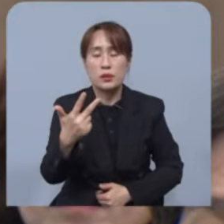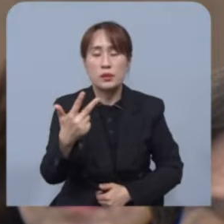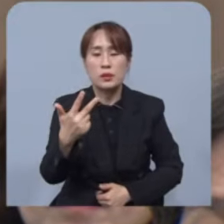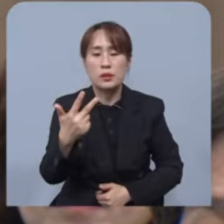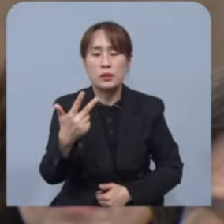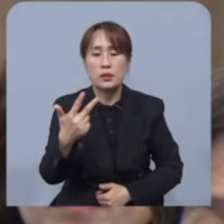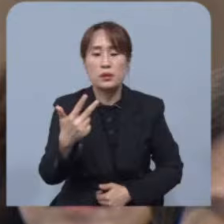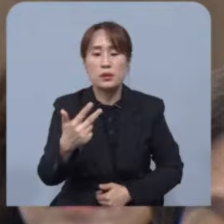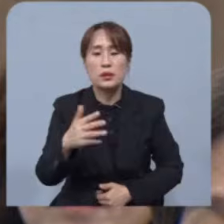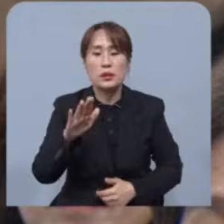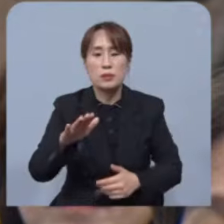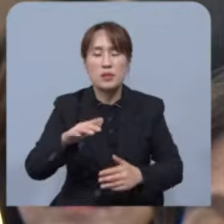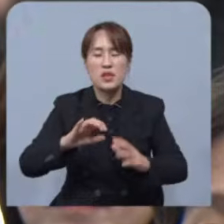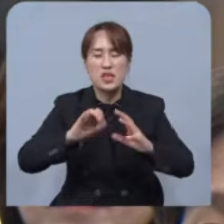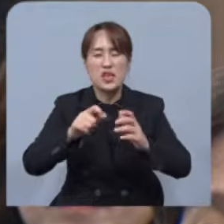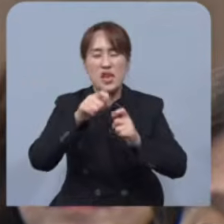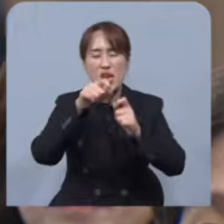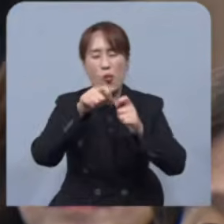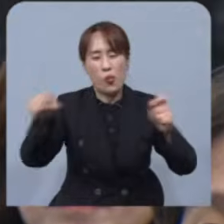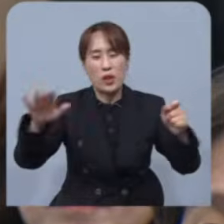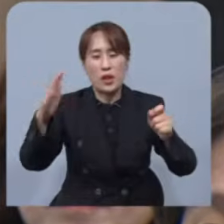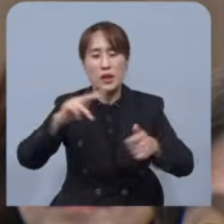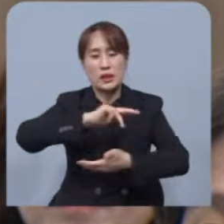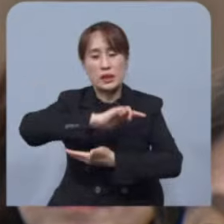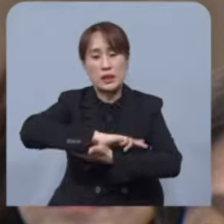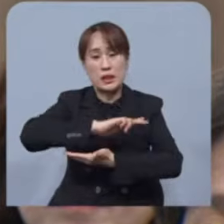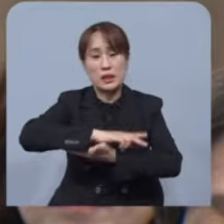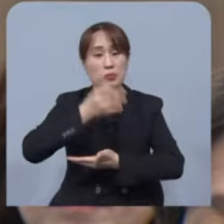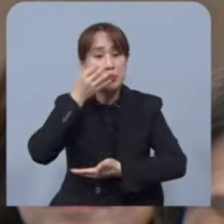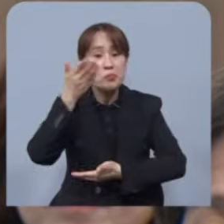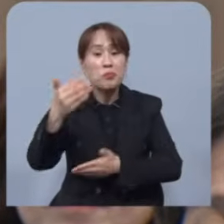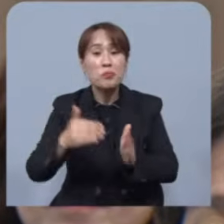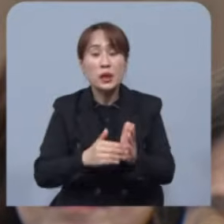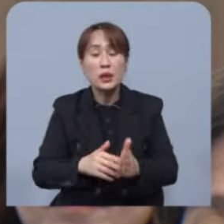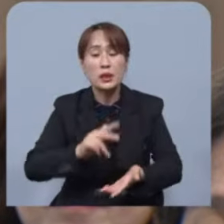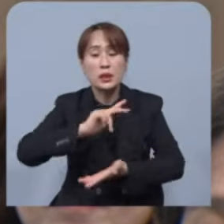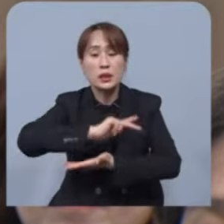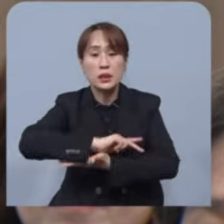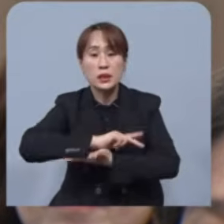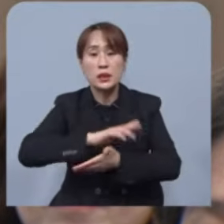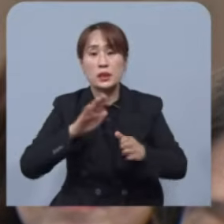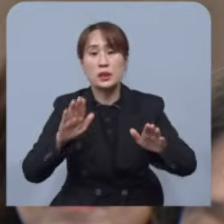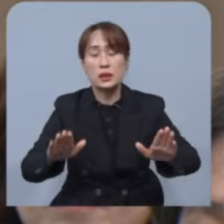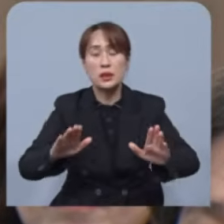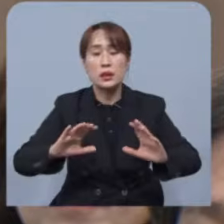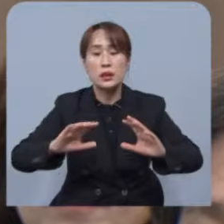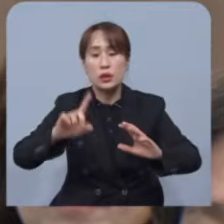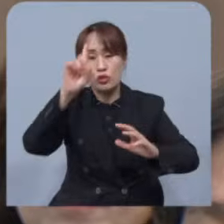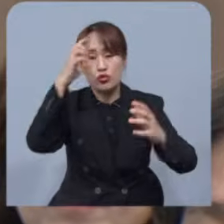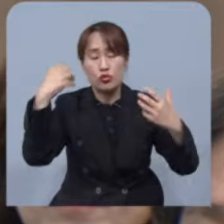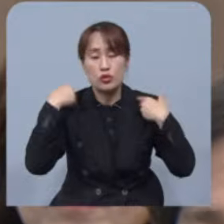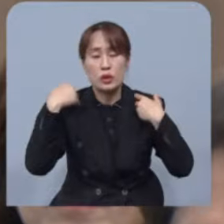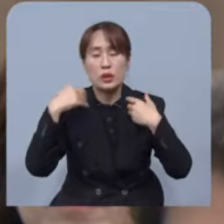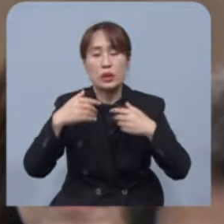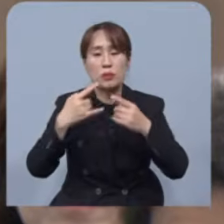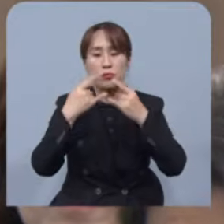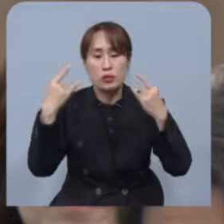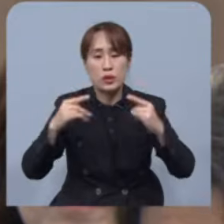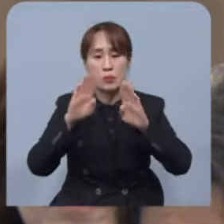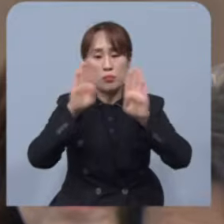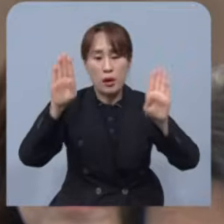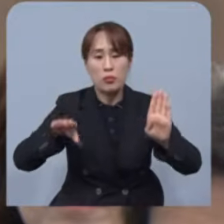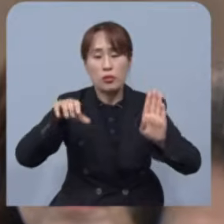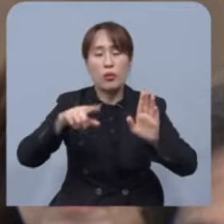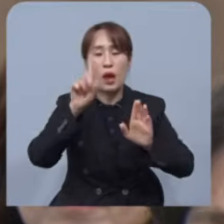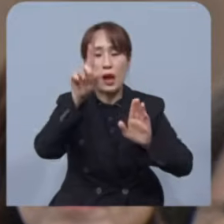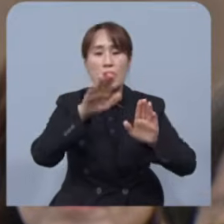그 현존하는 세계 최고의 직지입니다. 그 직지가 현재 프랑스 국립박물관에 한